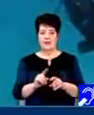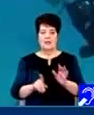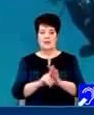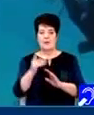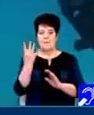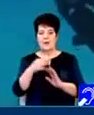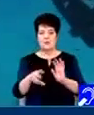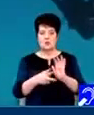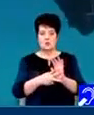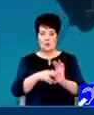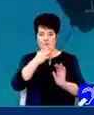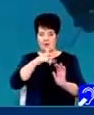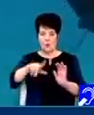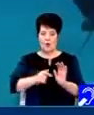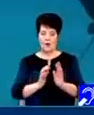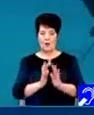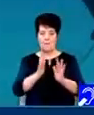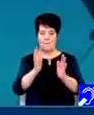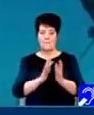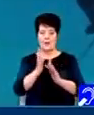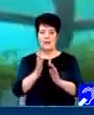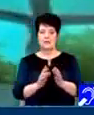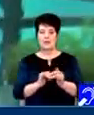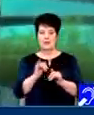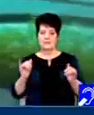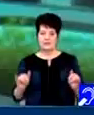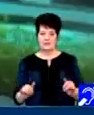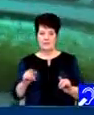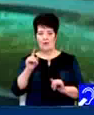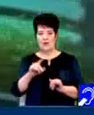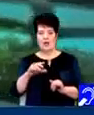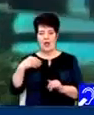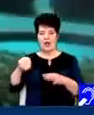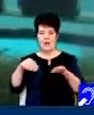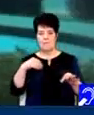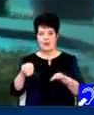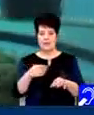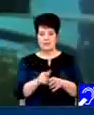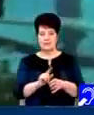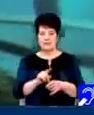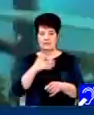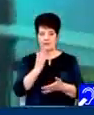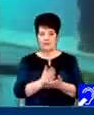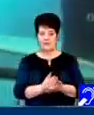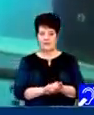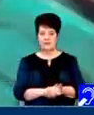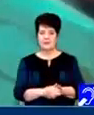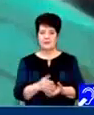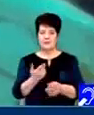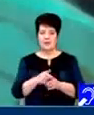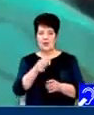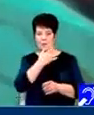doar 48 de ore. Plantele se dezvoltă nestingherite. În interiorul balonului de plastic nu există grindină, nici ploi devastatoare